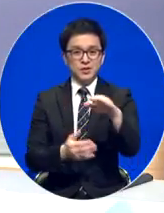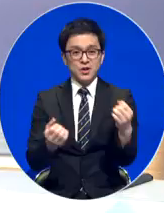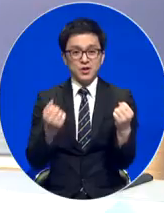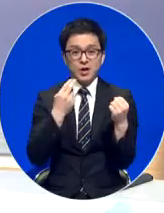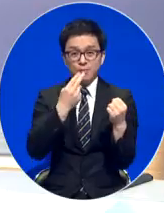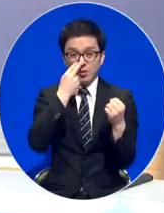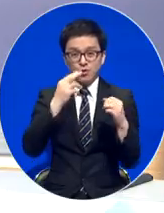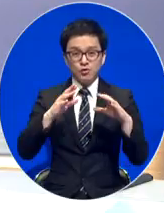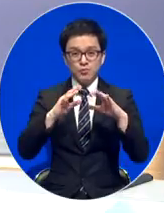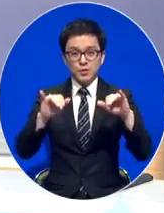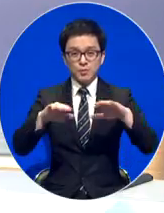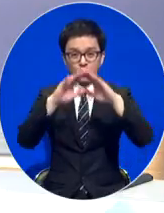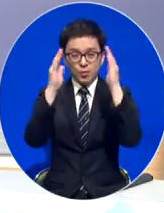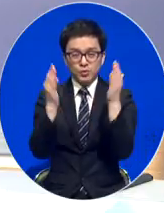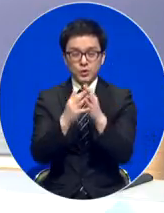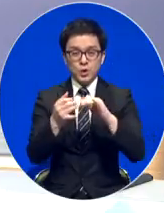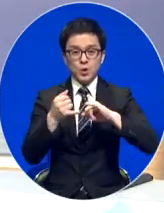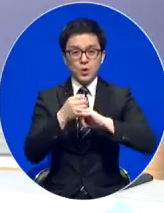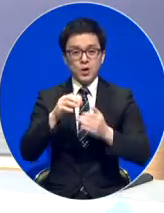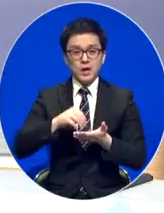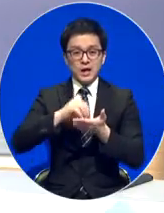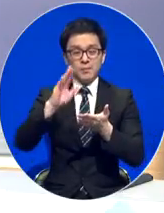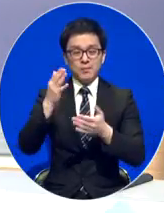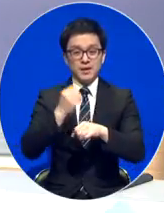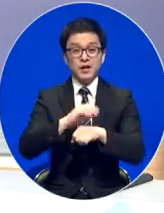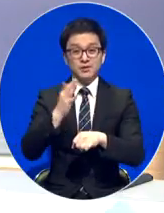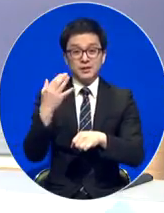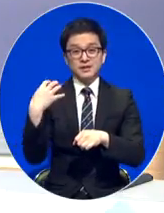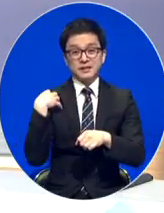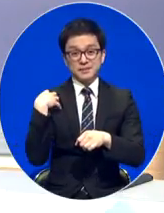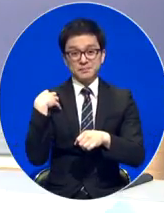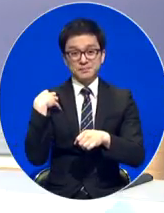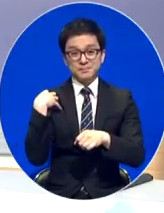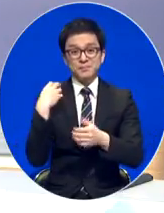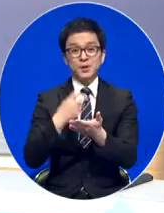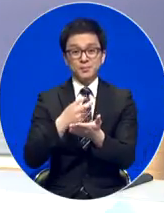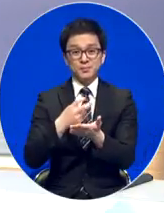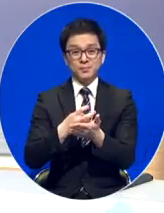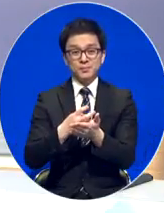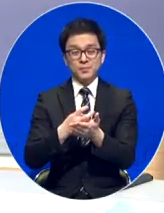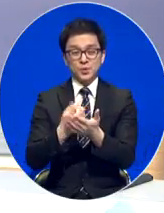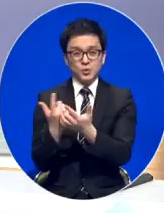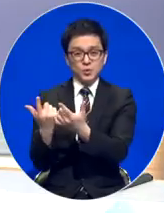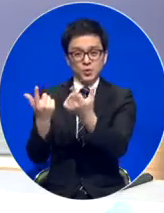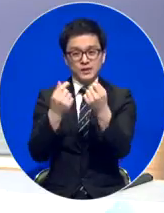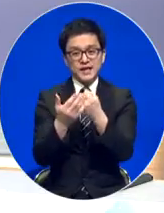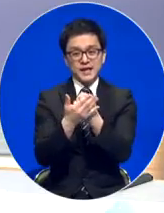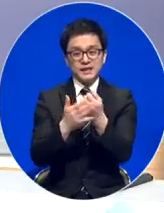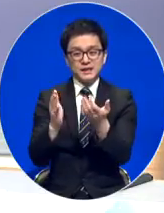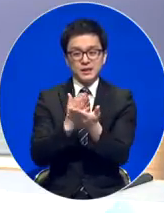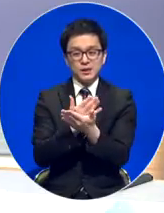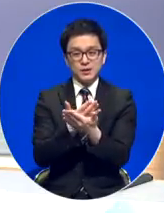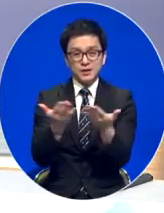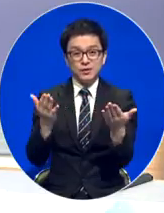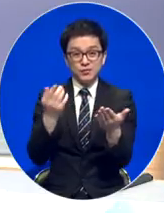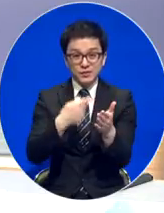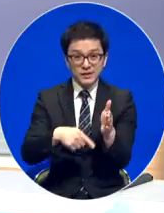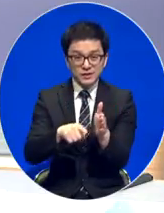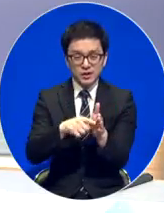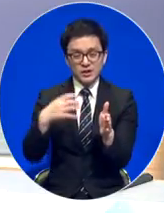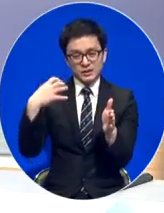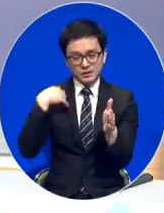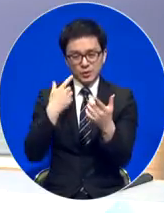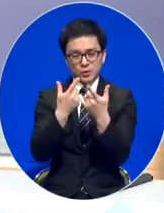우리 건강보험은 국민 모두가 의무적으로 가입해야 하는 구조입니다. 동일한 혜택을 나눠 갖기 위해서